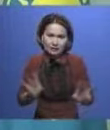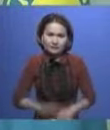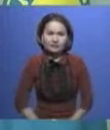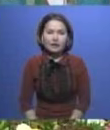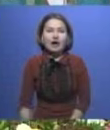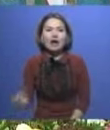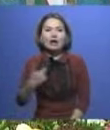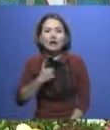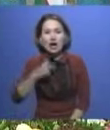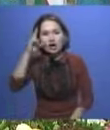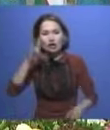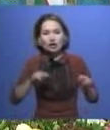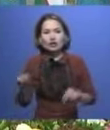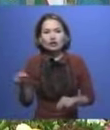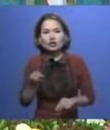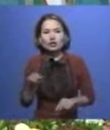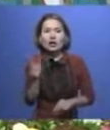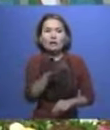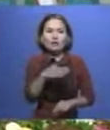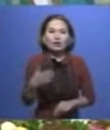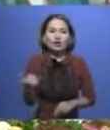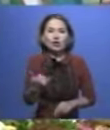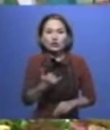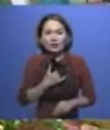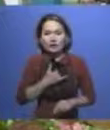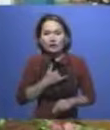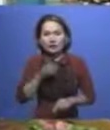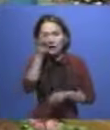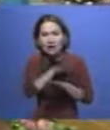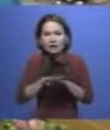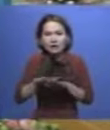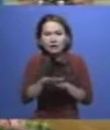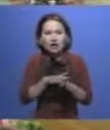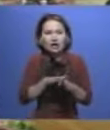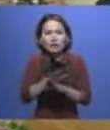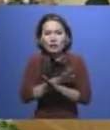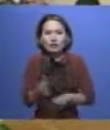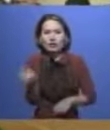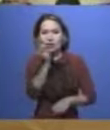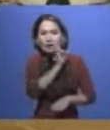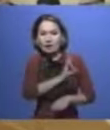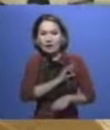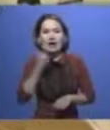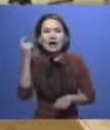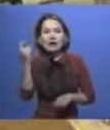Считаю, что между нашими странами еще не полностью используется экономический